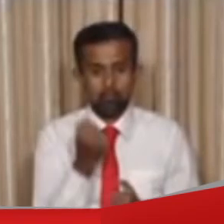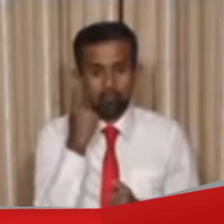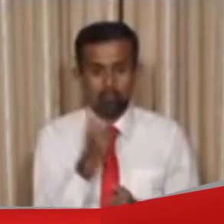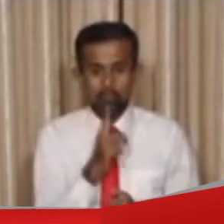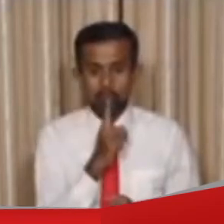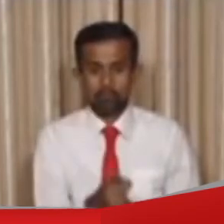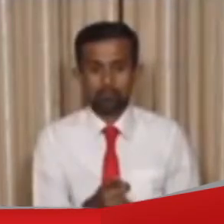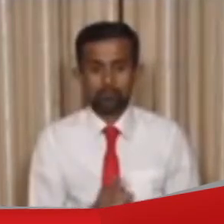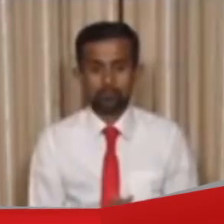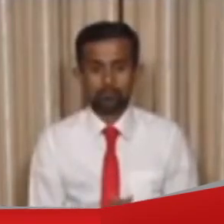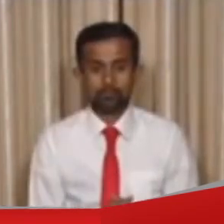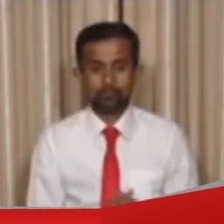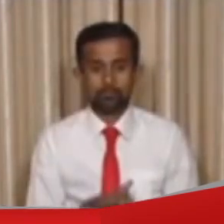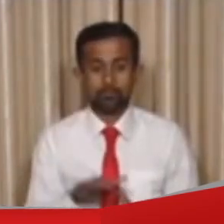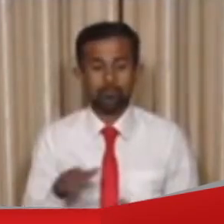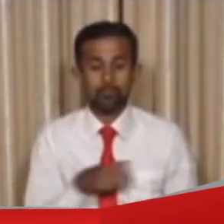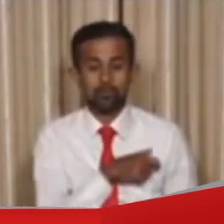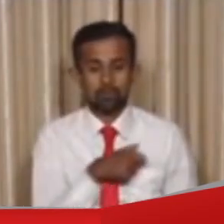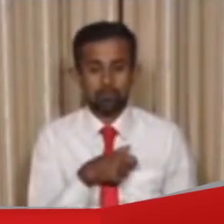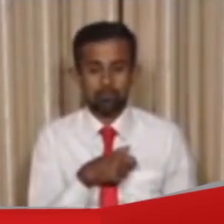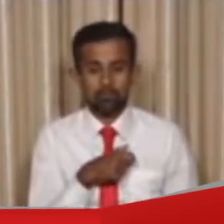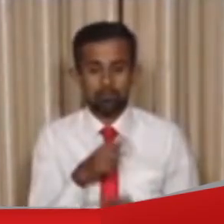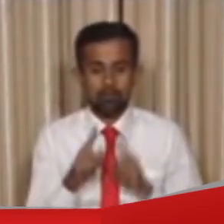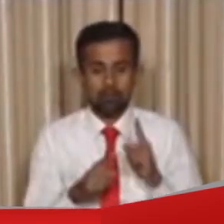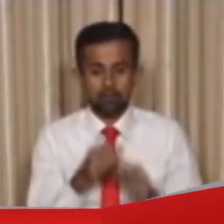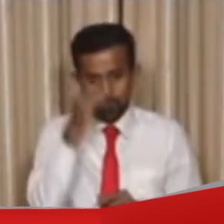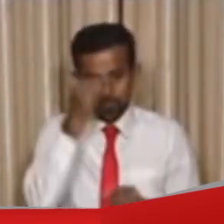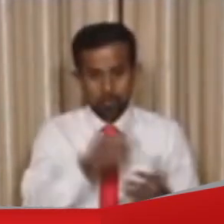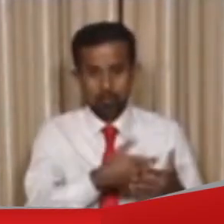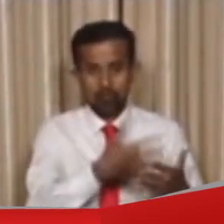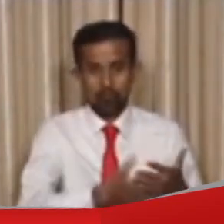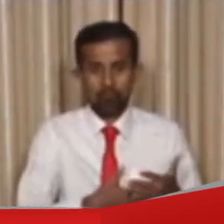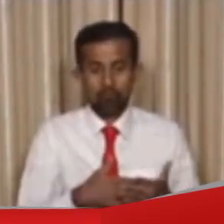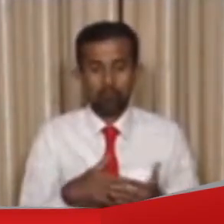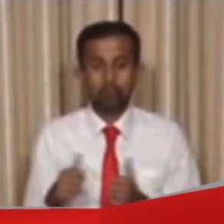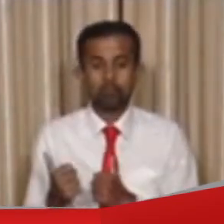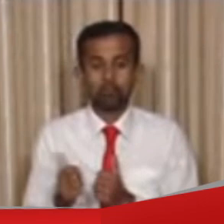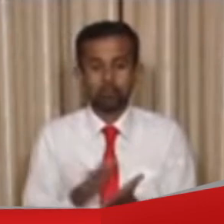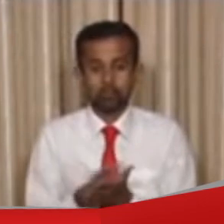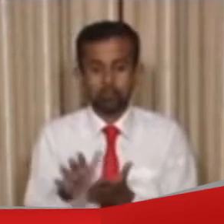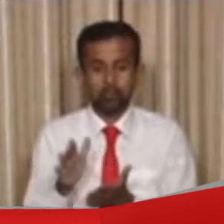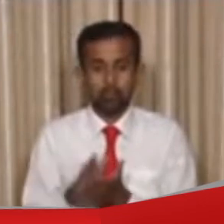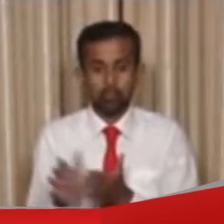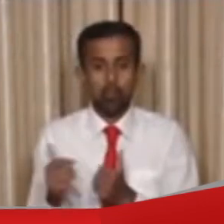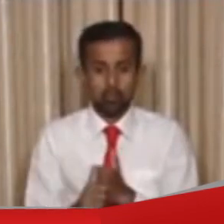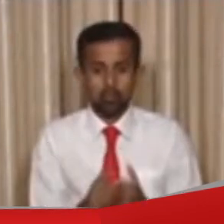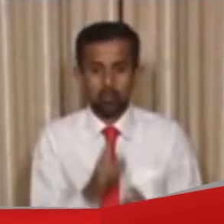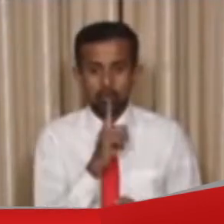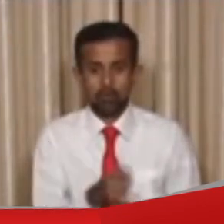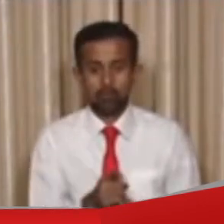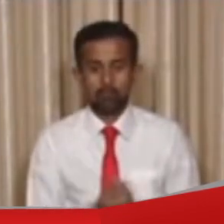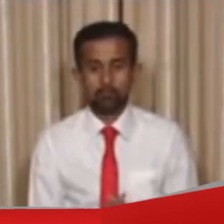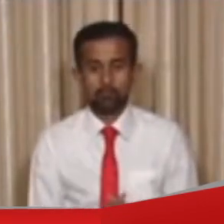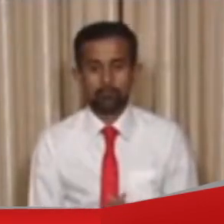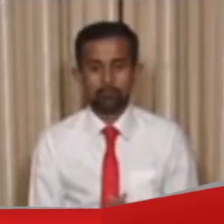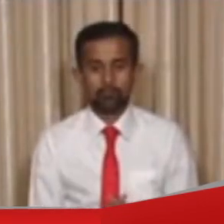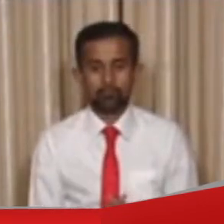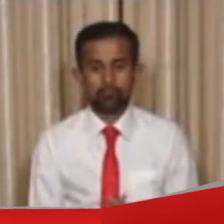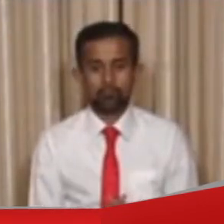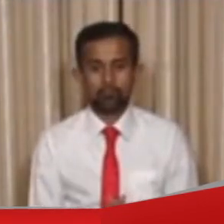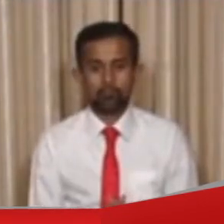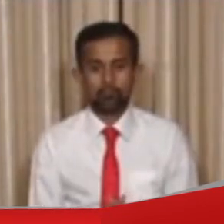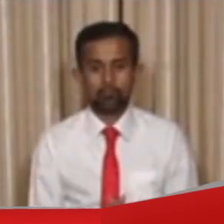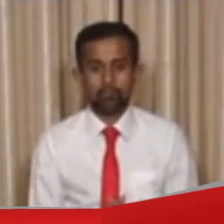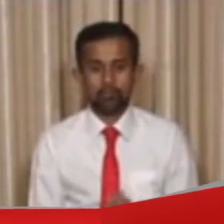කරමි. සභානායකතුමා, ගරු කථානායකතුමනි, එම වාර්තාව මුද්‍රණය කළ යුතුයයි යෝජනා කරමි. හරි, ඔබතුමයි